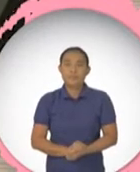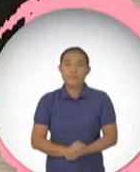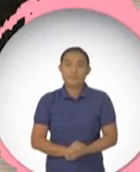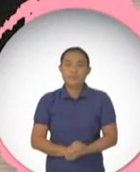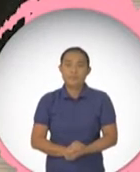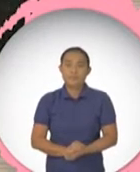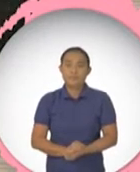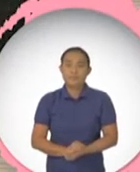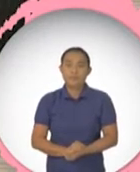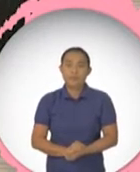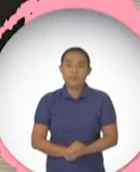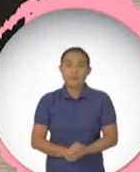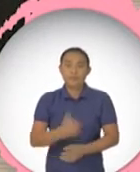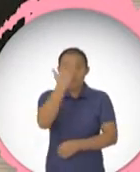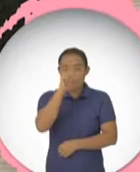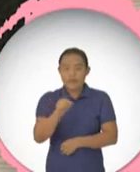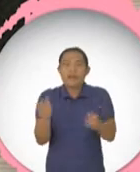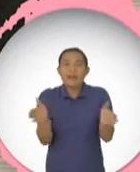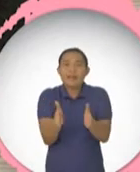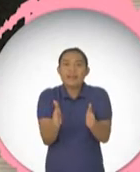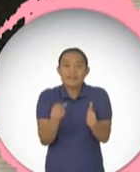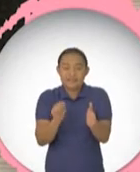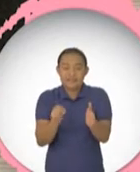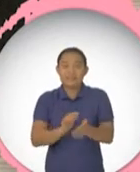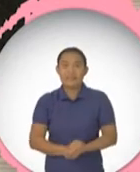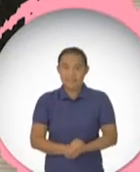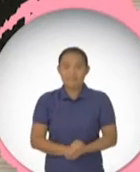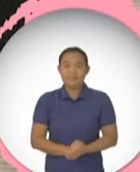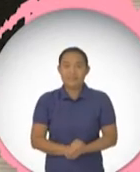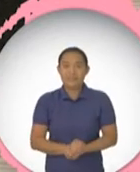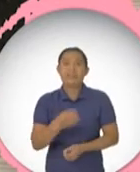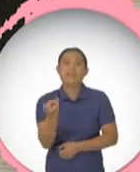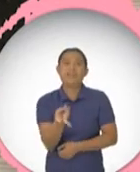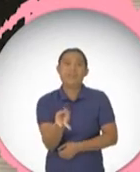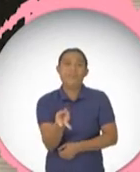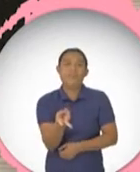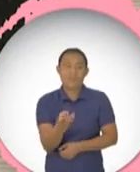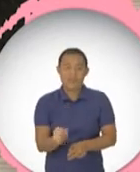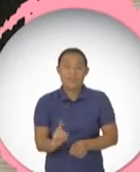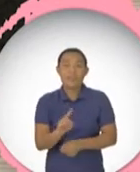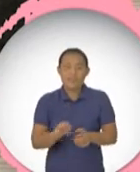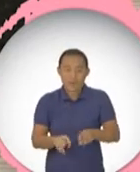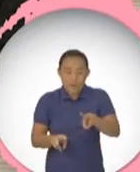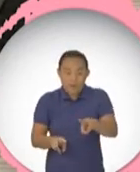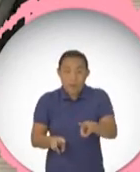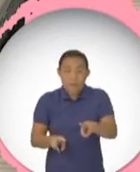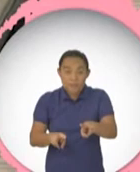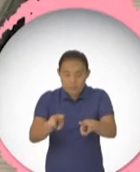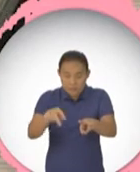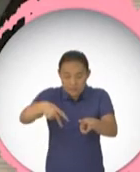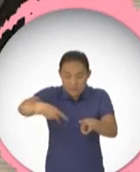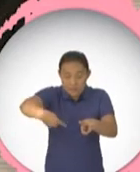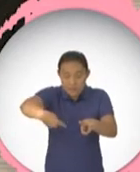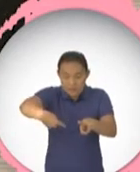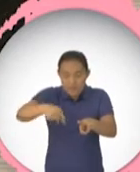นี้เตาเนื่องจากเตาเรามีขนาดที่เล็ก กินพื้นที่ ค่อนข้าง ได้น้อยเลย ใช่ถ้าเรามีเตาขนาดใหญ่ก็จะอบได้ไวขึ้น